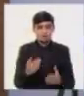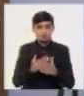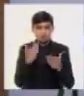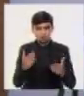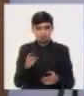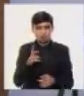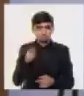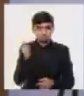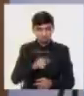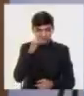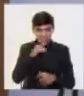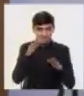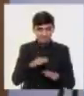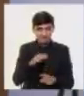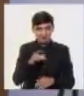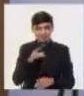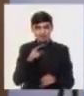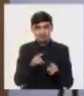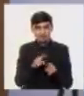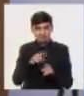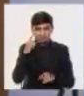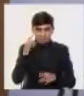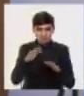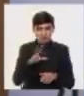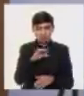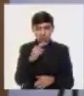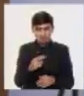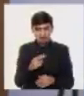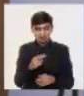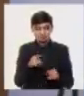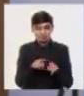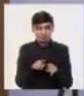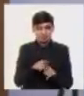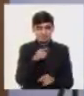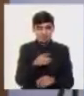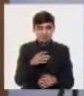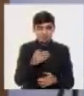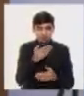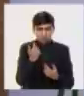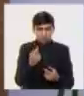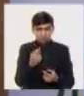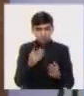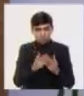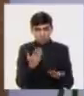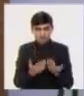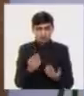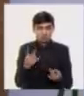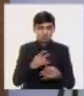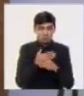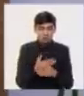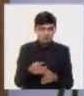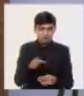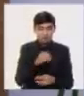Большинство прибывших в Казахстан кандастар – это социально уязвимые группы, которые не имеют имущества, нуждаются в